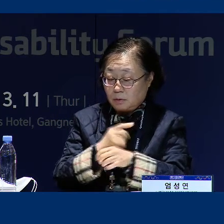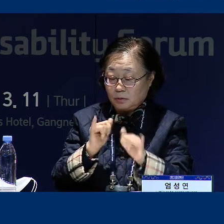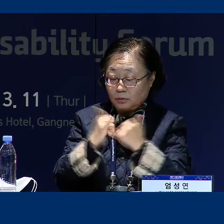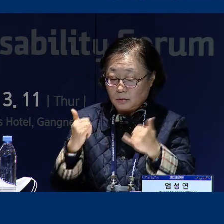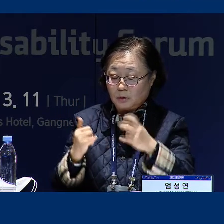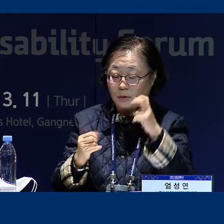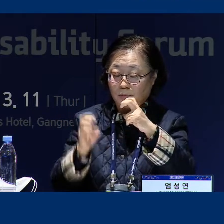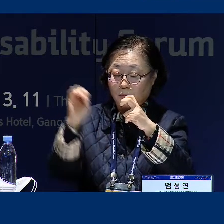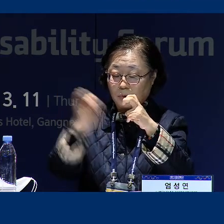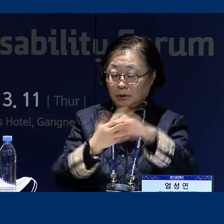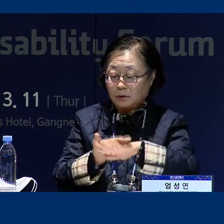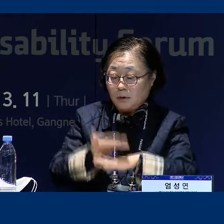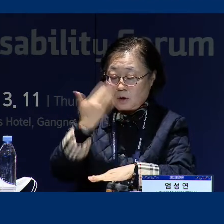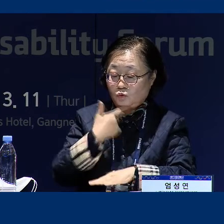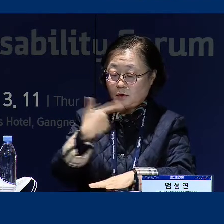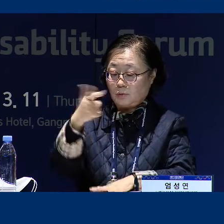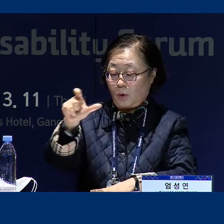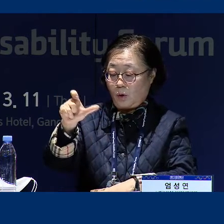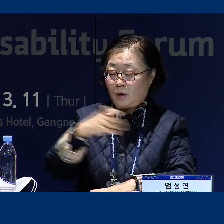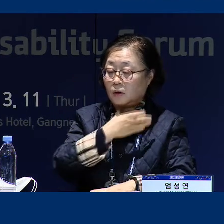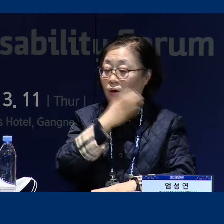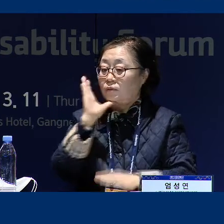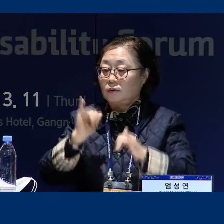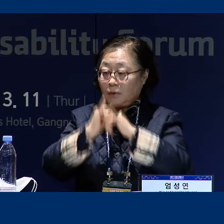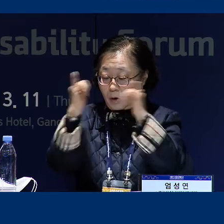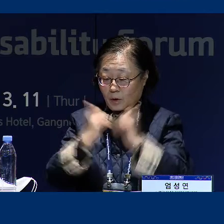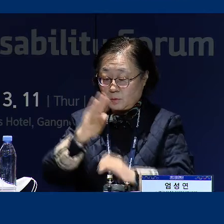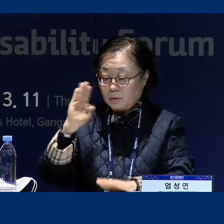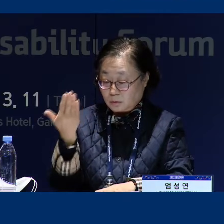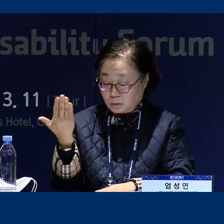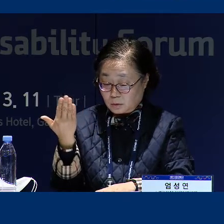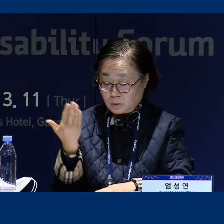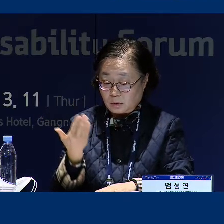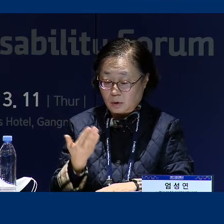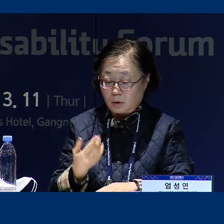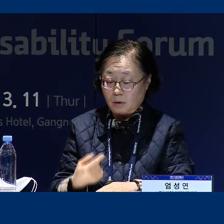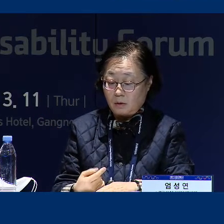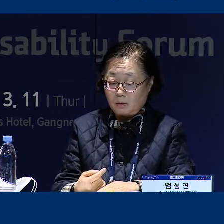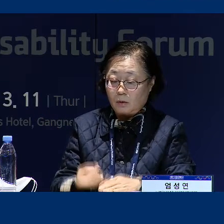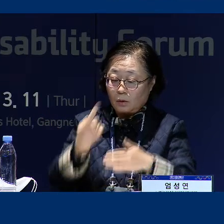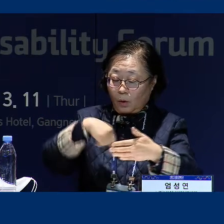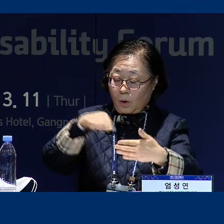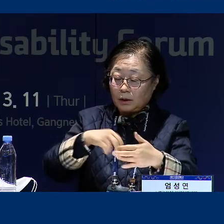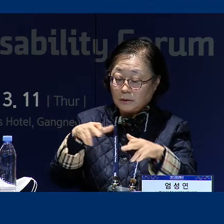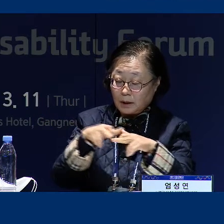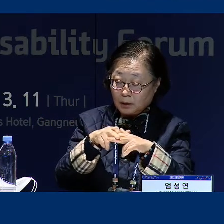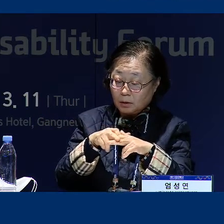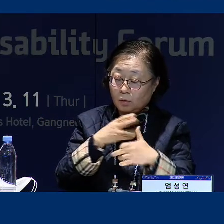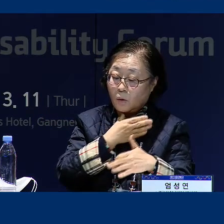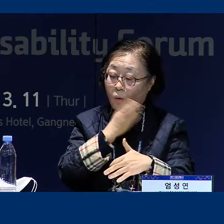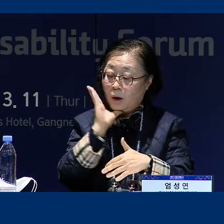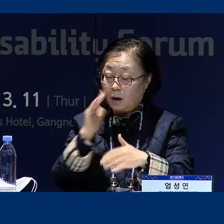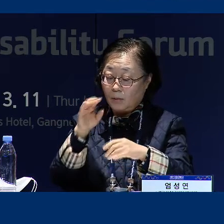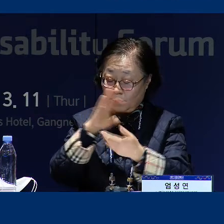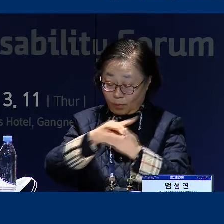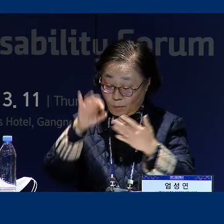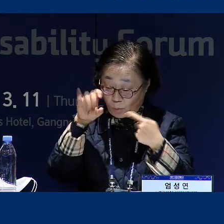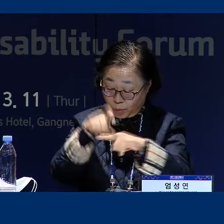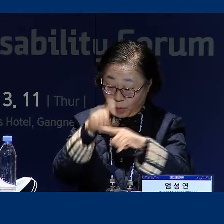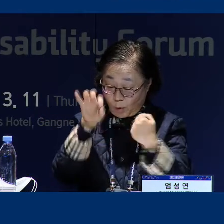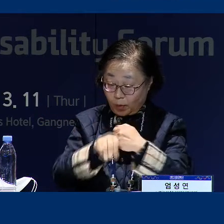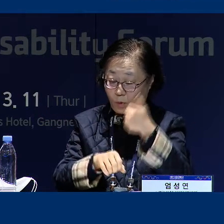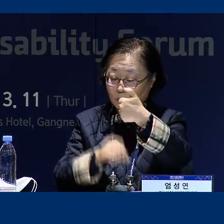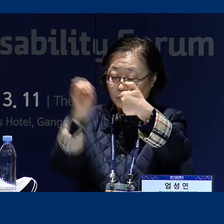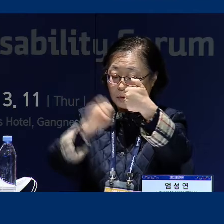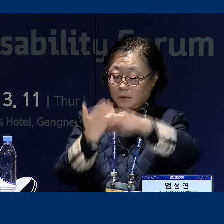0.96%입니다. 도내 65세 이상 고령 인구는 20.1%로 2020년에 이미 인구의